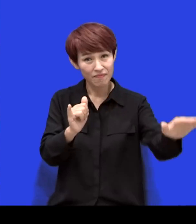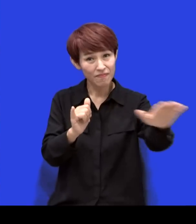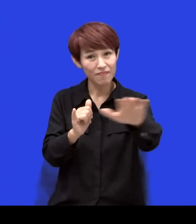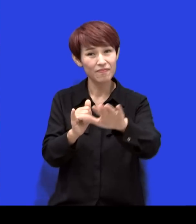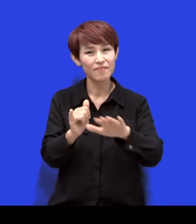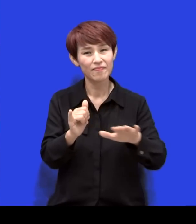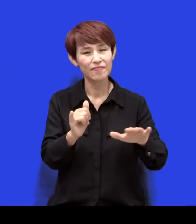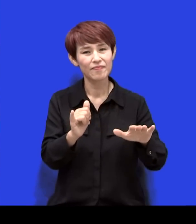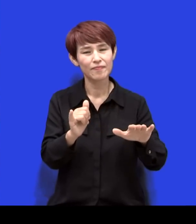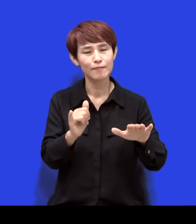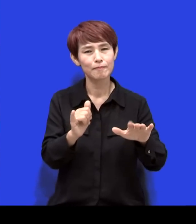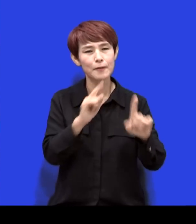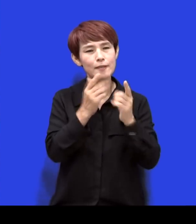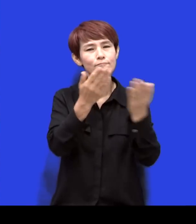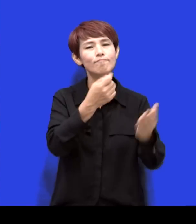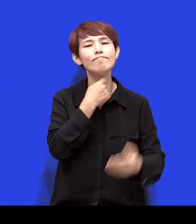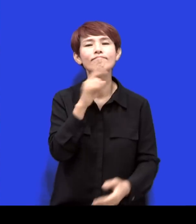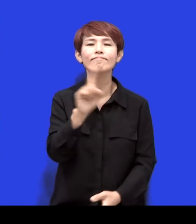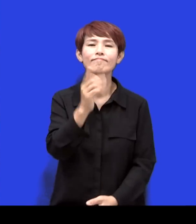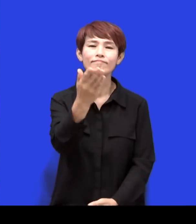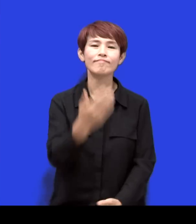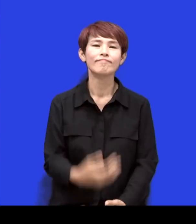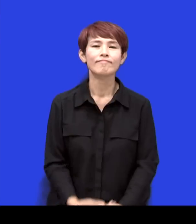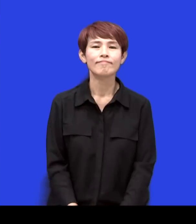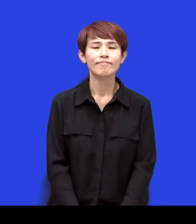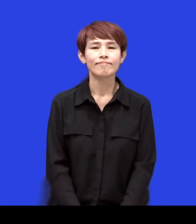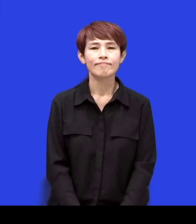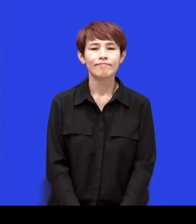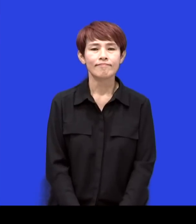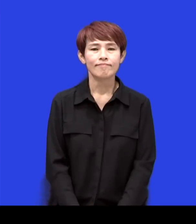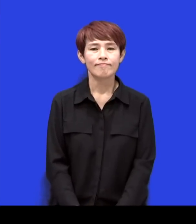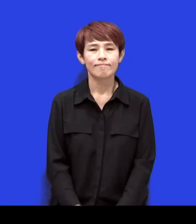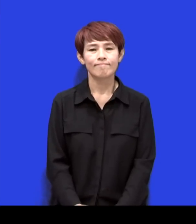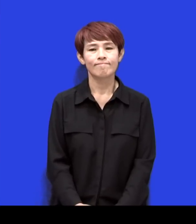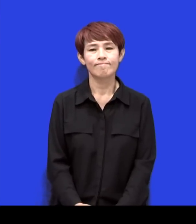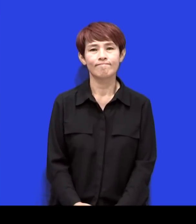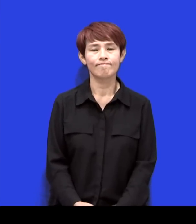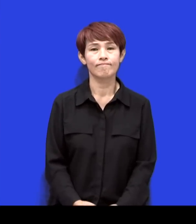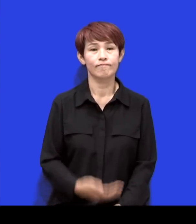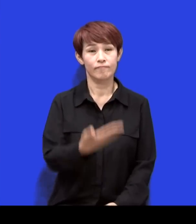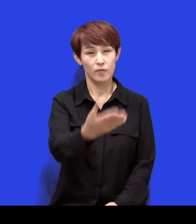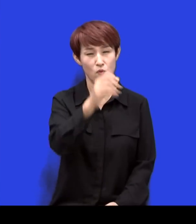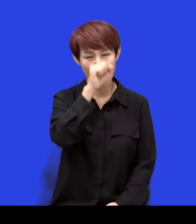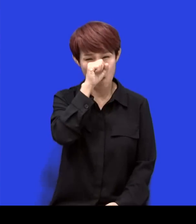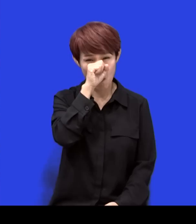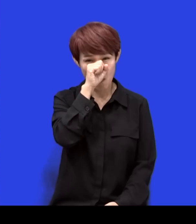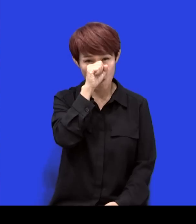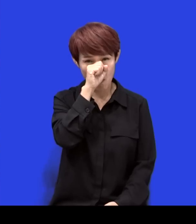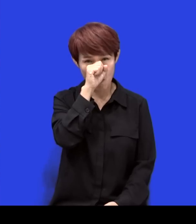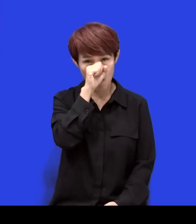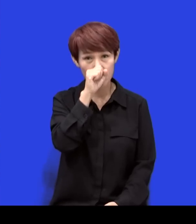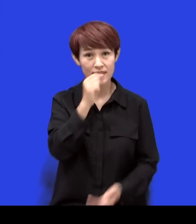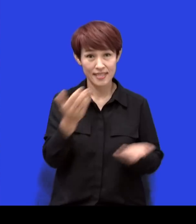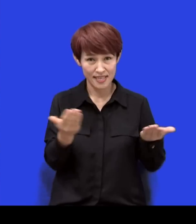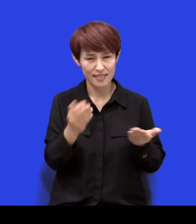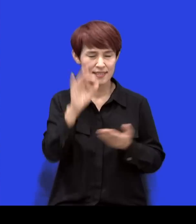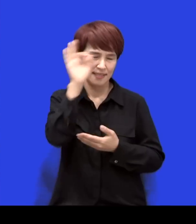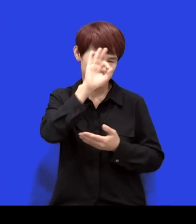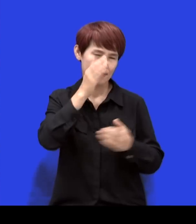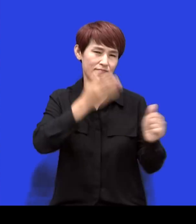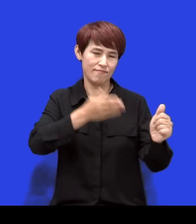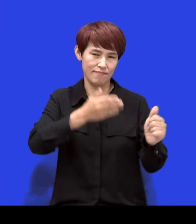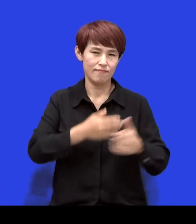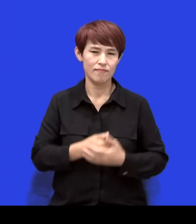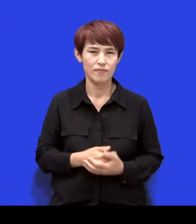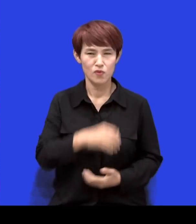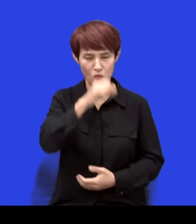꾸는 그런 젊은이들에게 어떤 이야기를 해주고 싶으세요? 그러니까 일단 자기가 좋아하는 일을 꼭 찾았으면 좋겠어요. 네. 좋아하고 잘하는